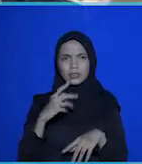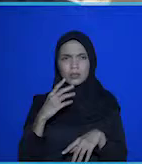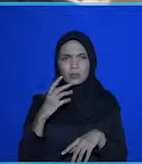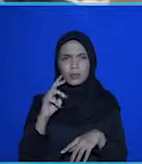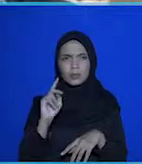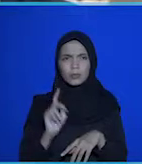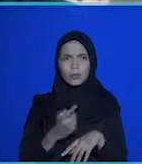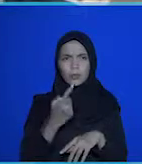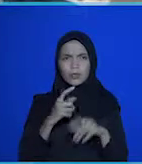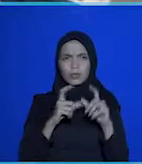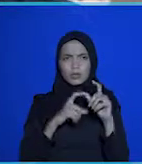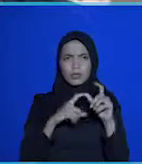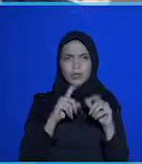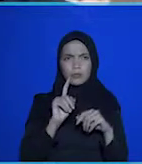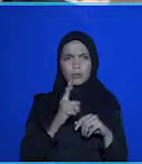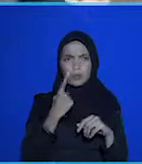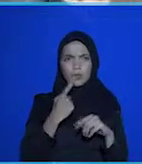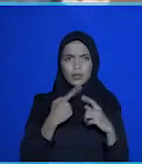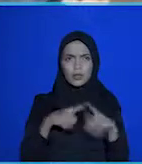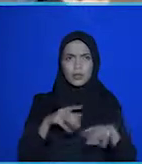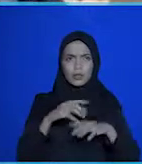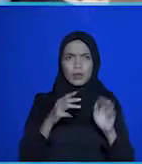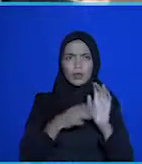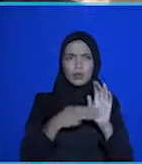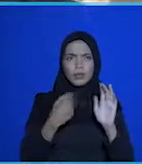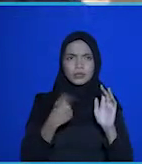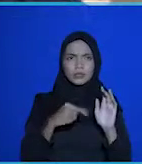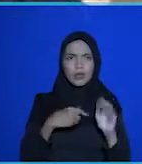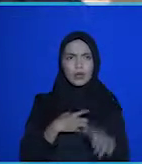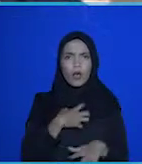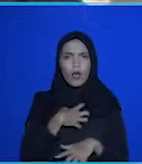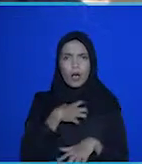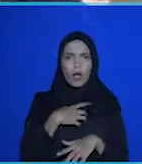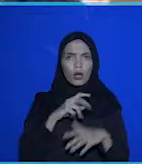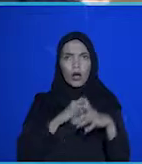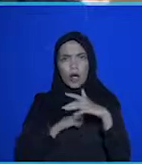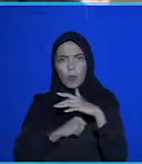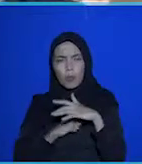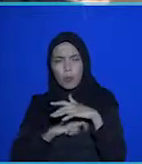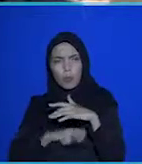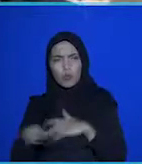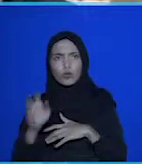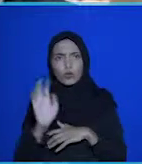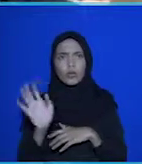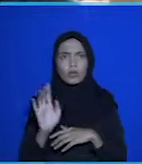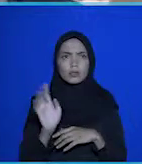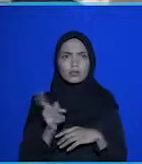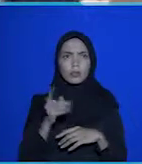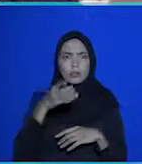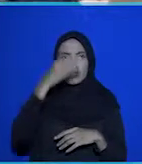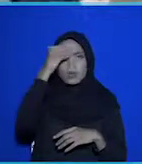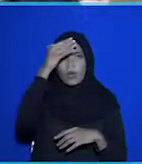di teknik geologi itu pelajaran semester pertama. Tapi mahasiswanya juga tidak pada heboh mengevakuasi diri,